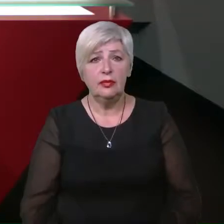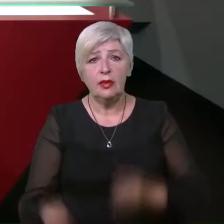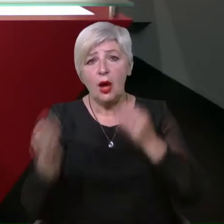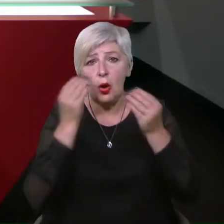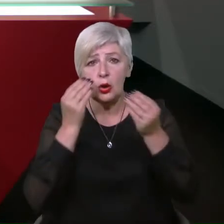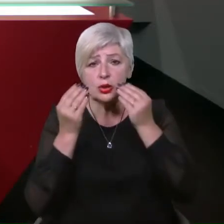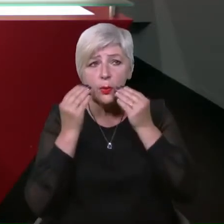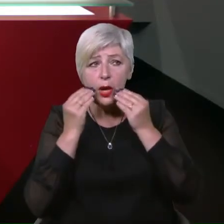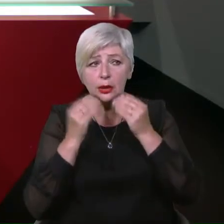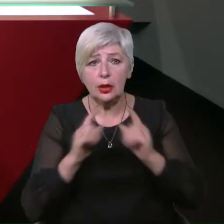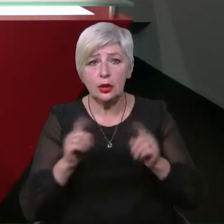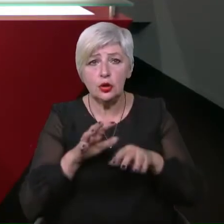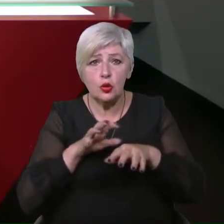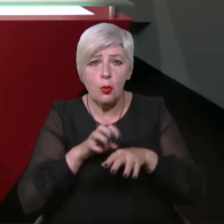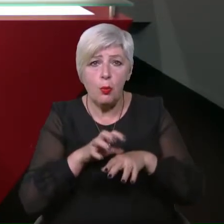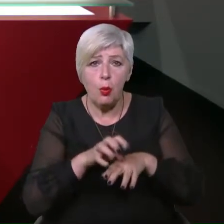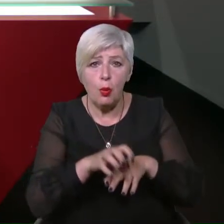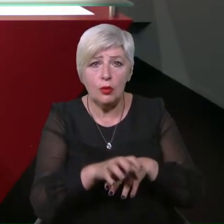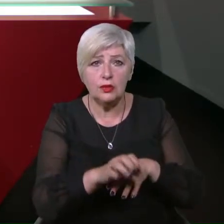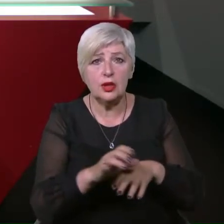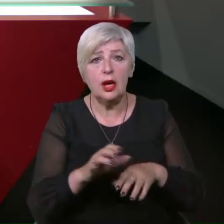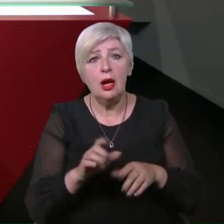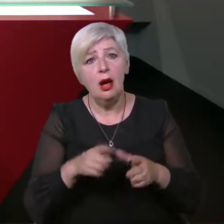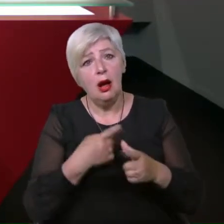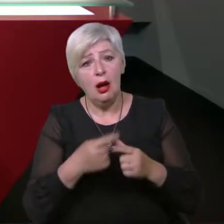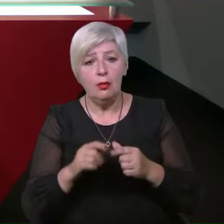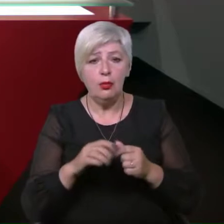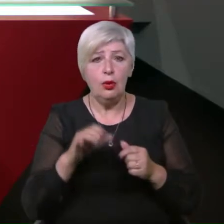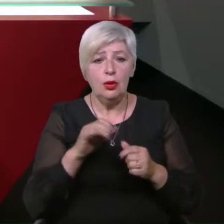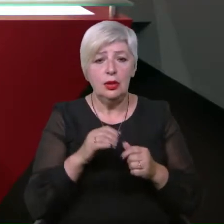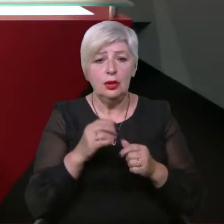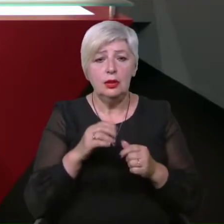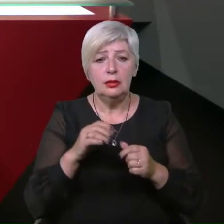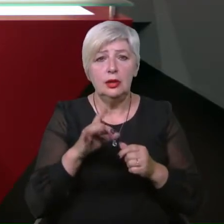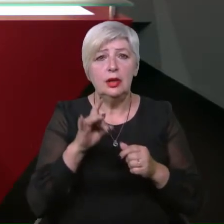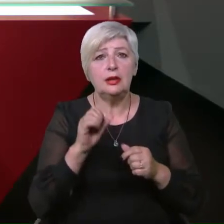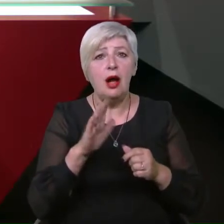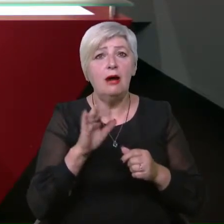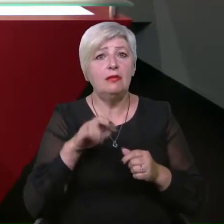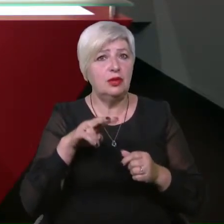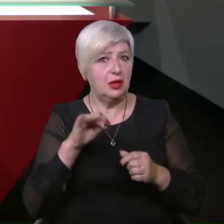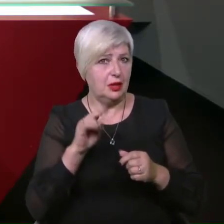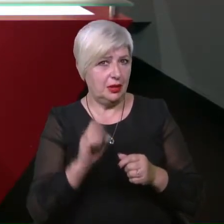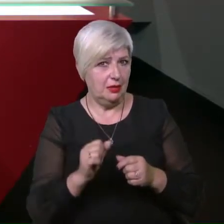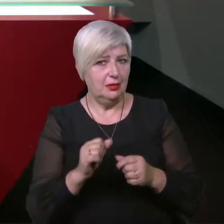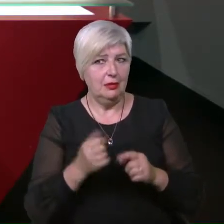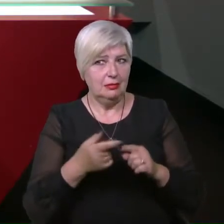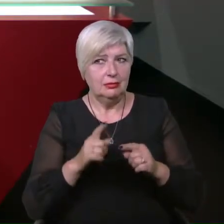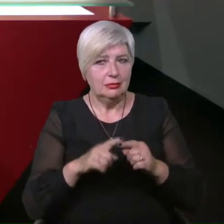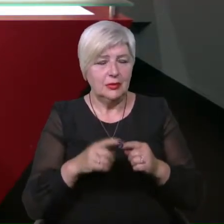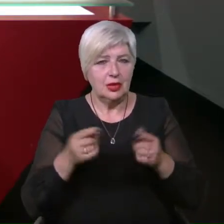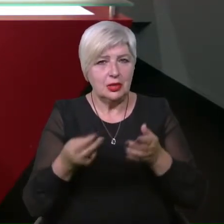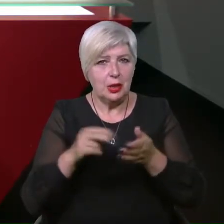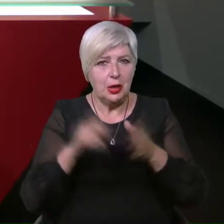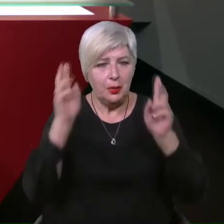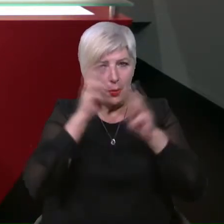Косметика, що повзає, або цілющі молюски. Нині серед українців равлики стають дедалі популярнішими. На сеансах